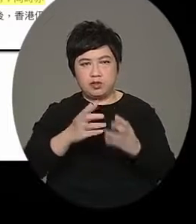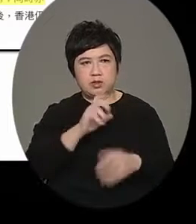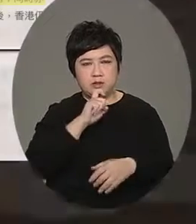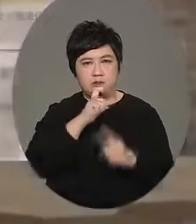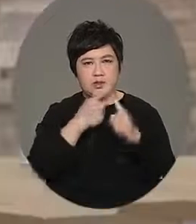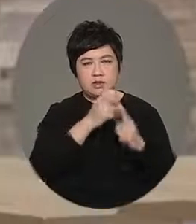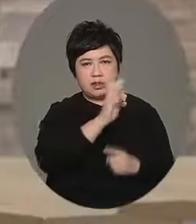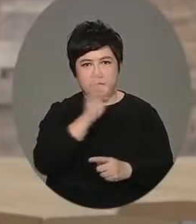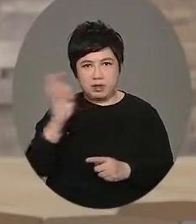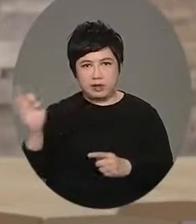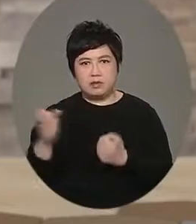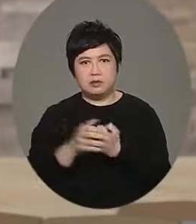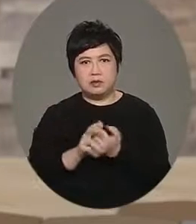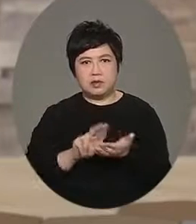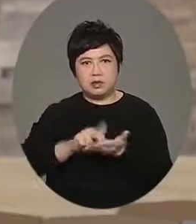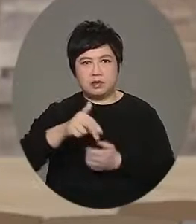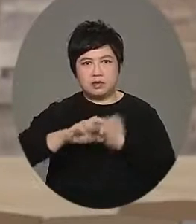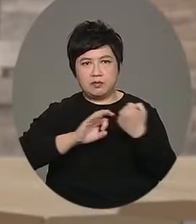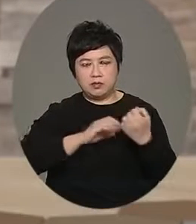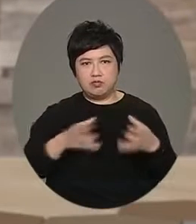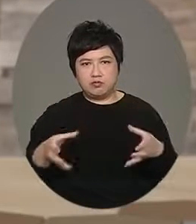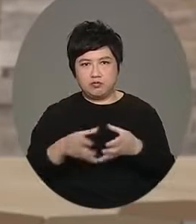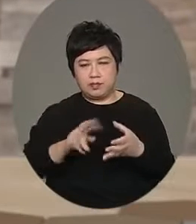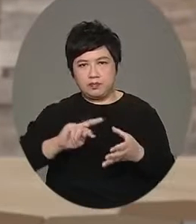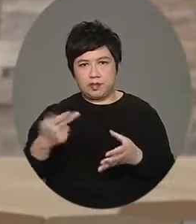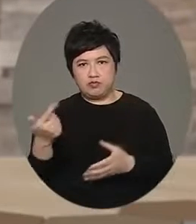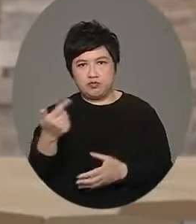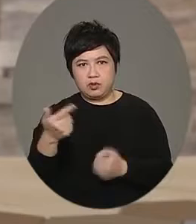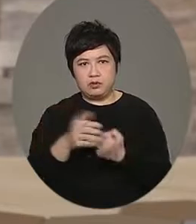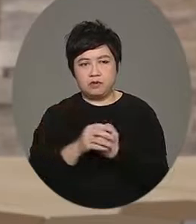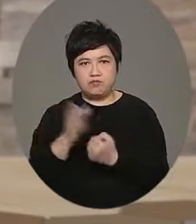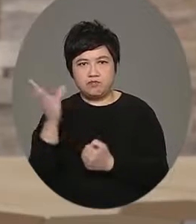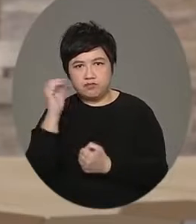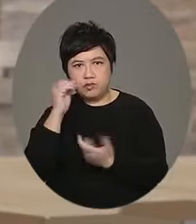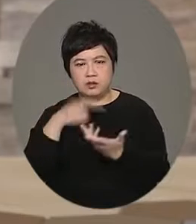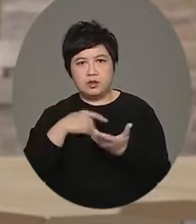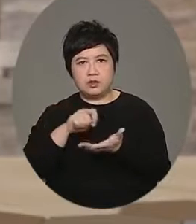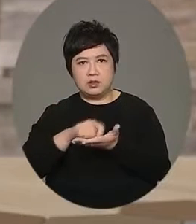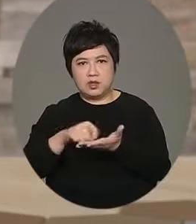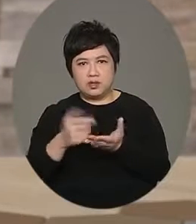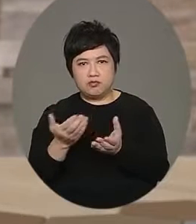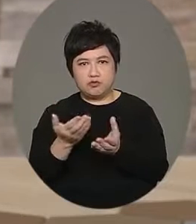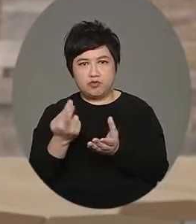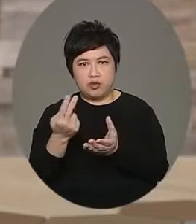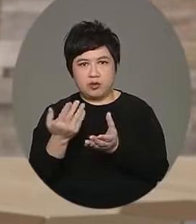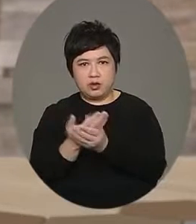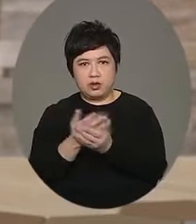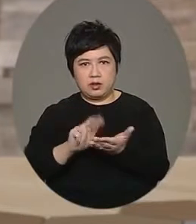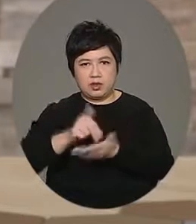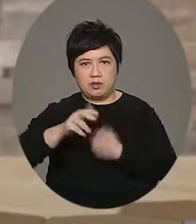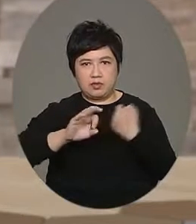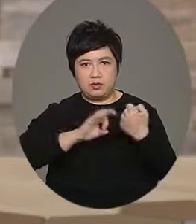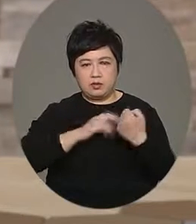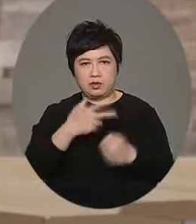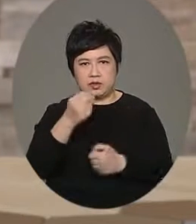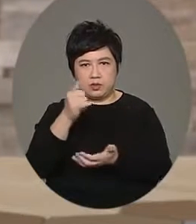人，而立法會的組成就會有更大的變化。消息指，草案將會建議立法會由70席